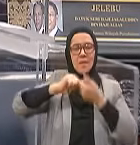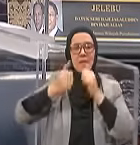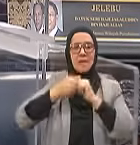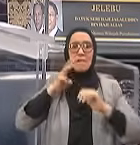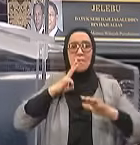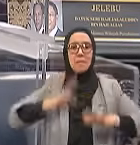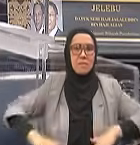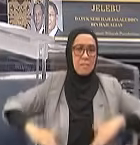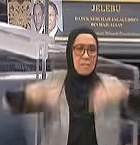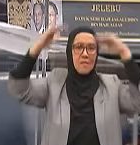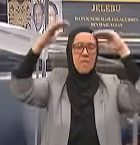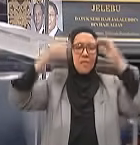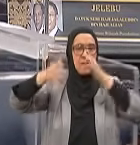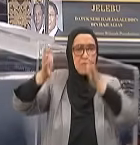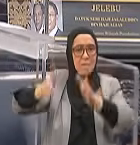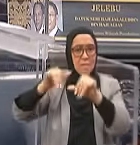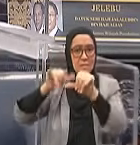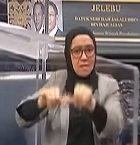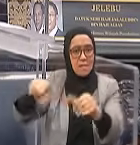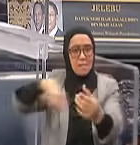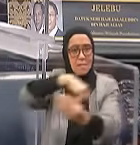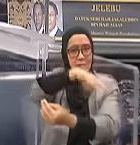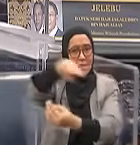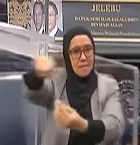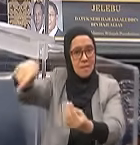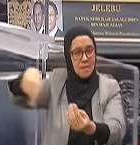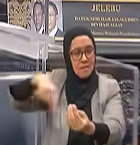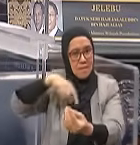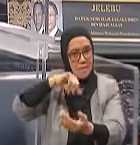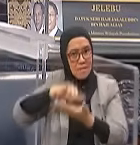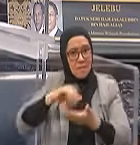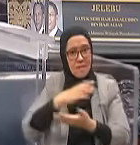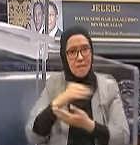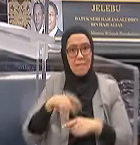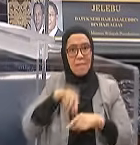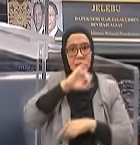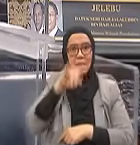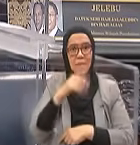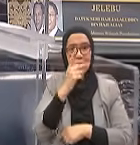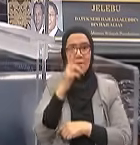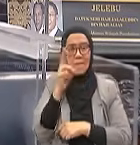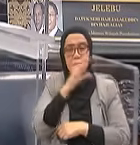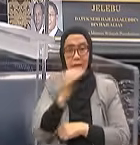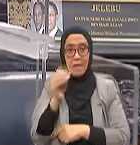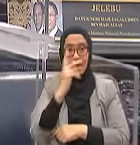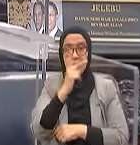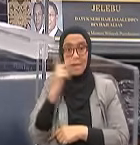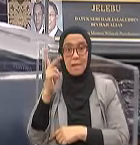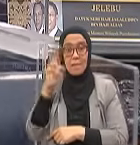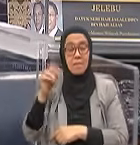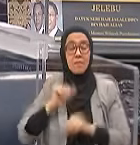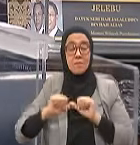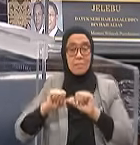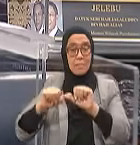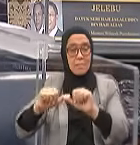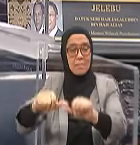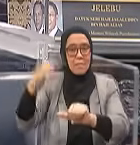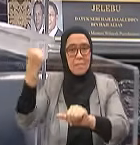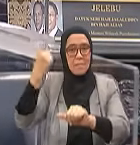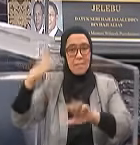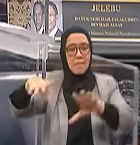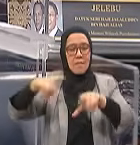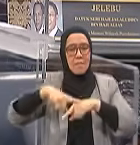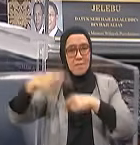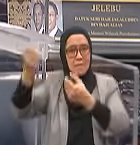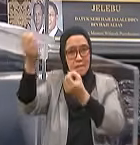penduduk setempat maka dengan itu jika or ataupun caviar akan sentiasa mengambil maklum tetap terhadap isu-isu